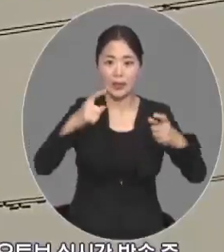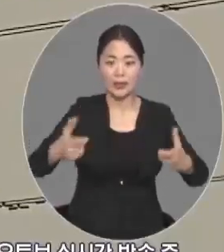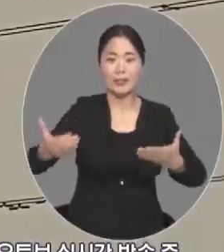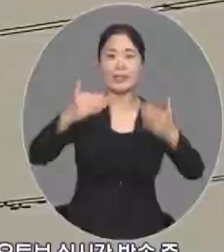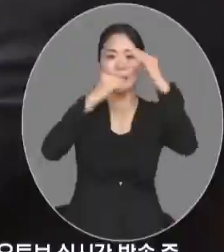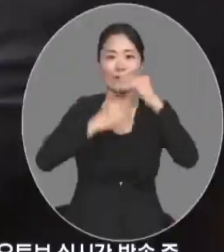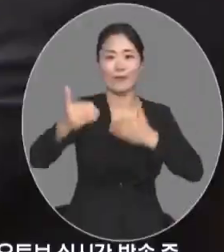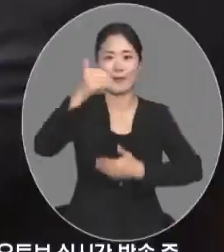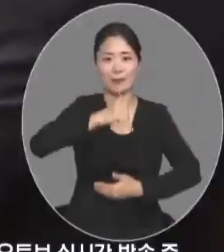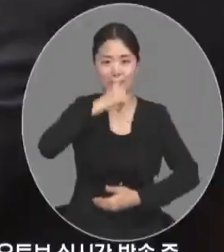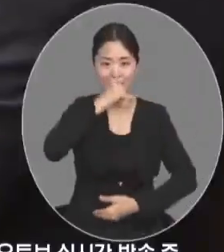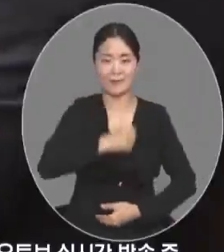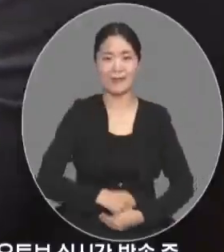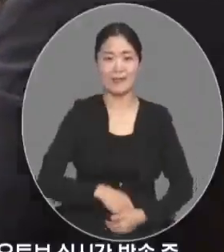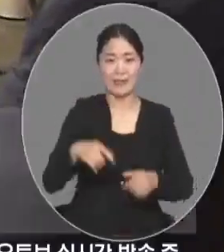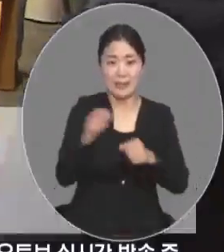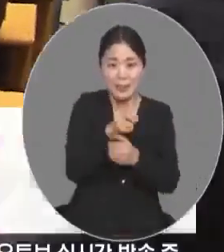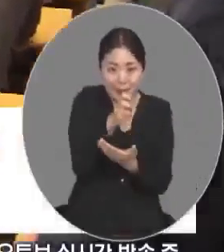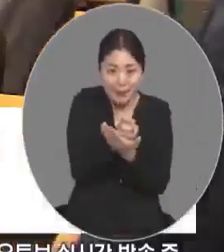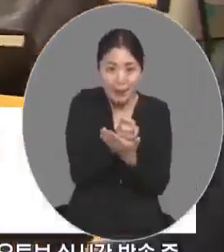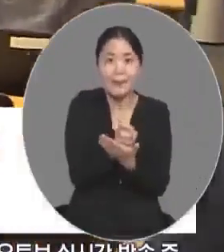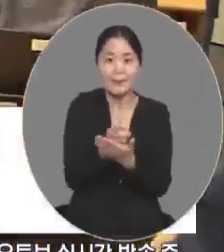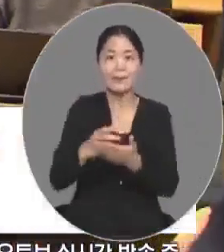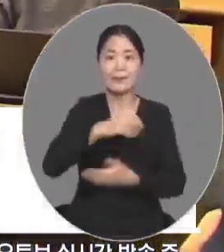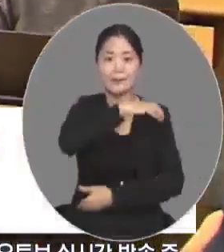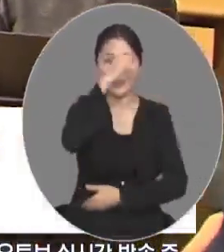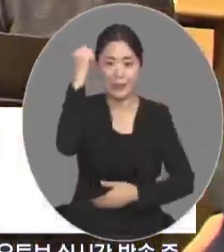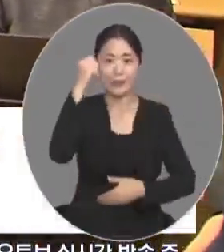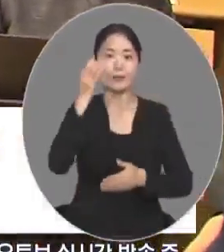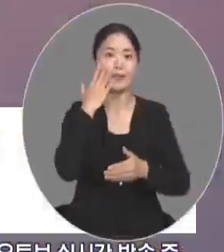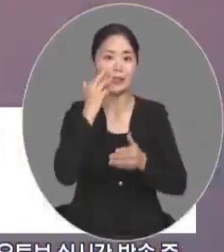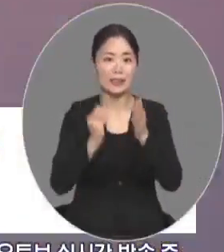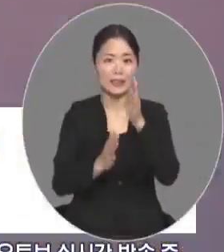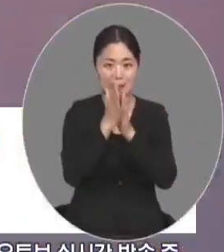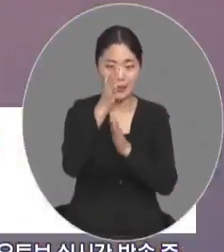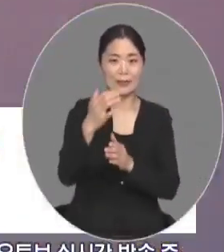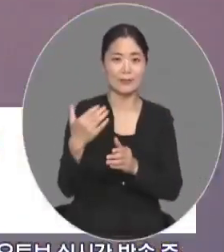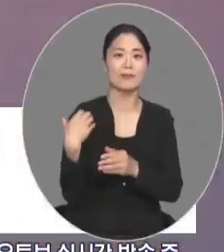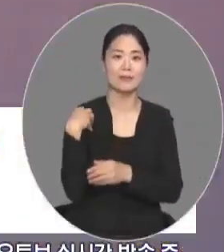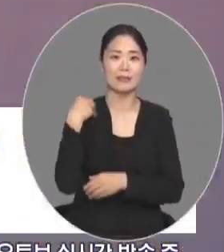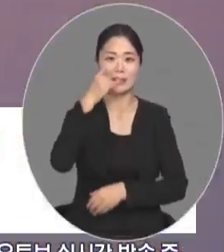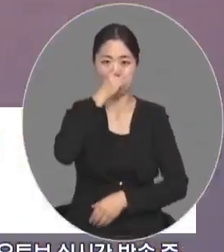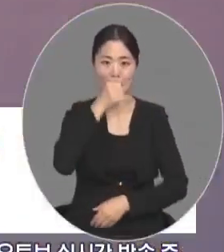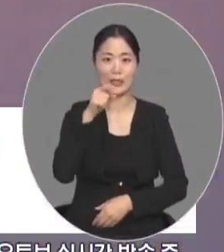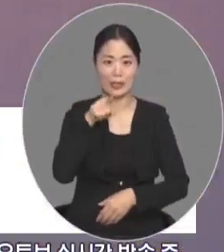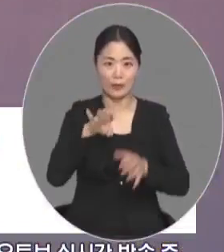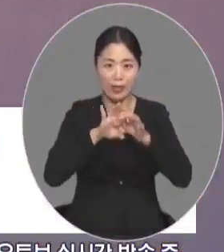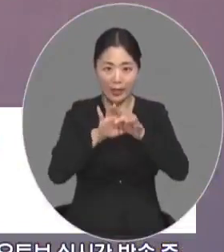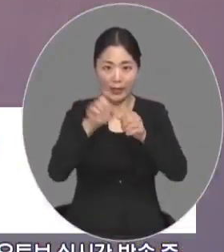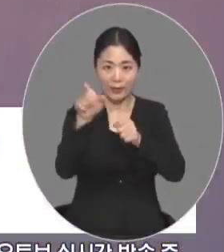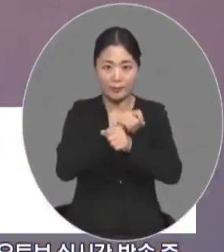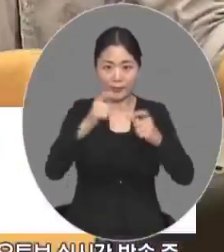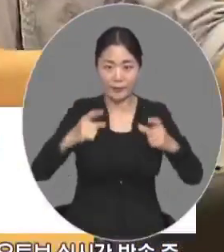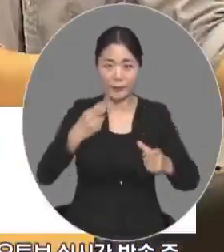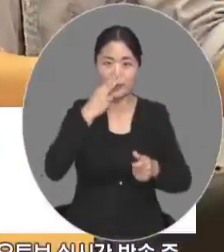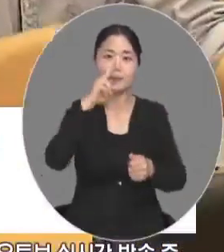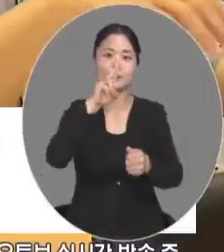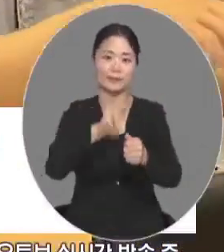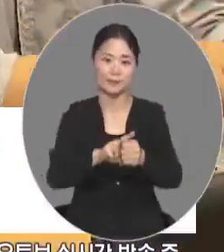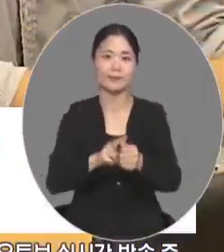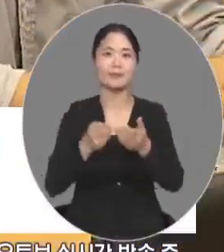포함됐습니다. 특별법 통과에 1등 공신 역할을 한 울산시가 이번엔 에너지특화단지 지정에 도전장을